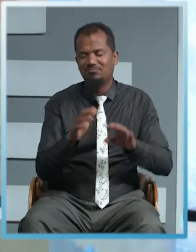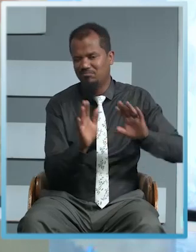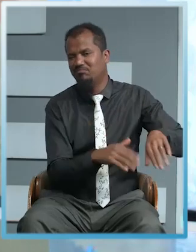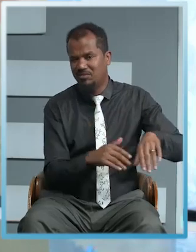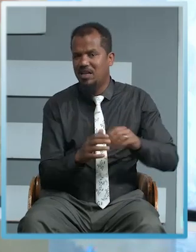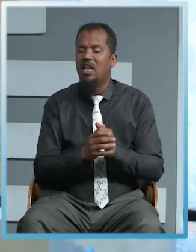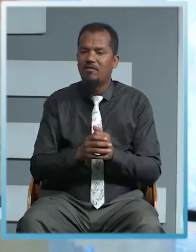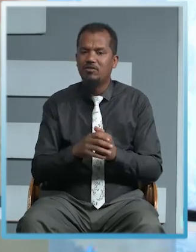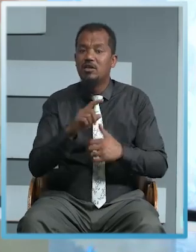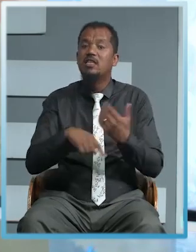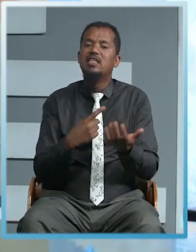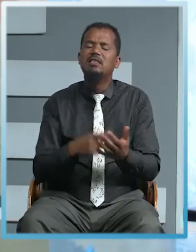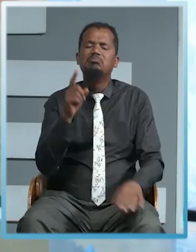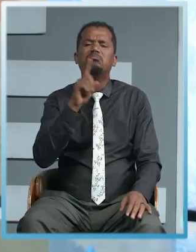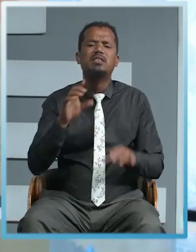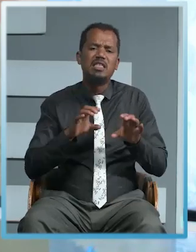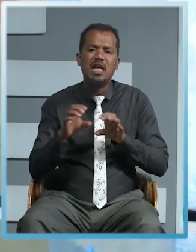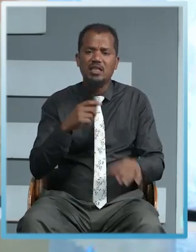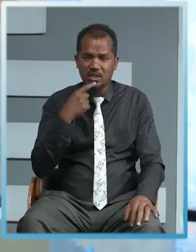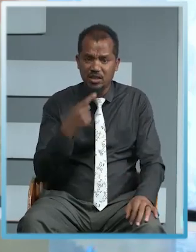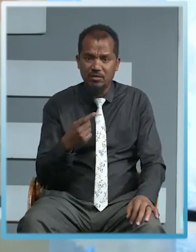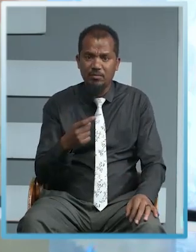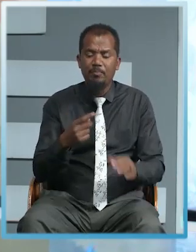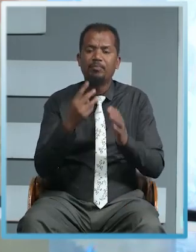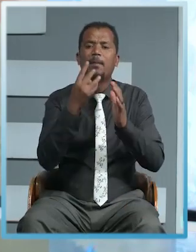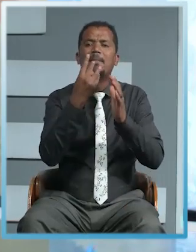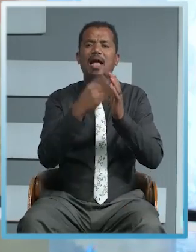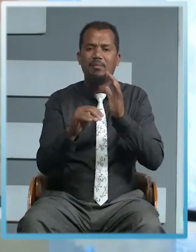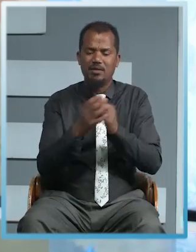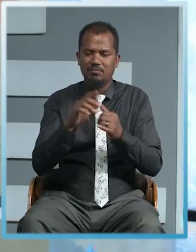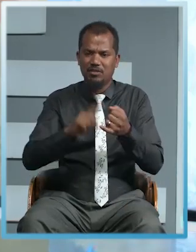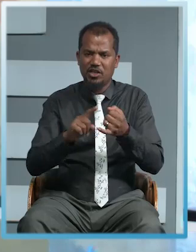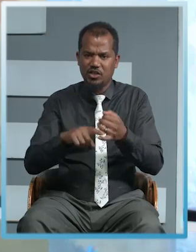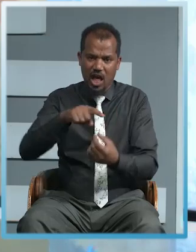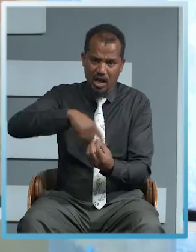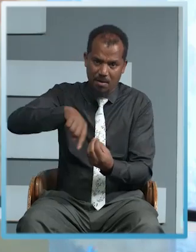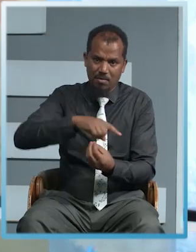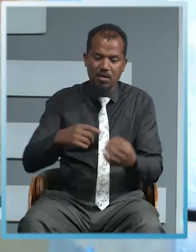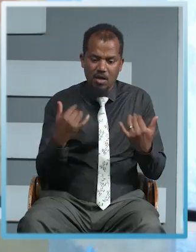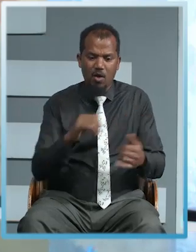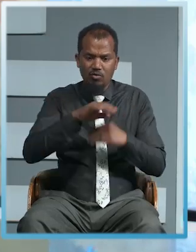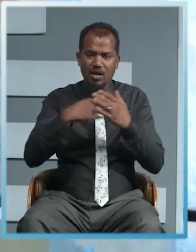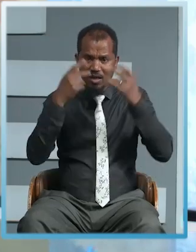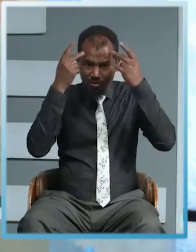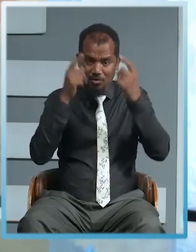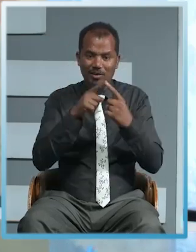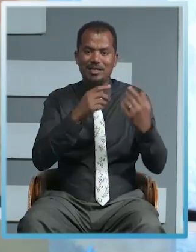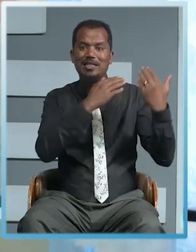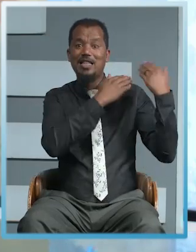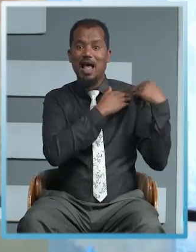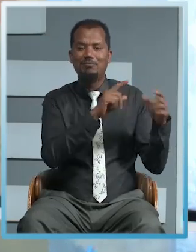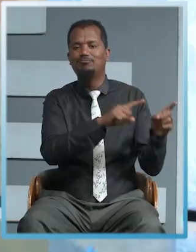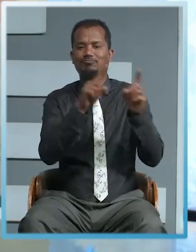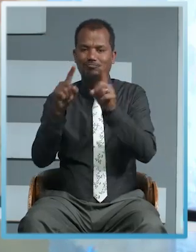ለለፋቸውና ማለት ነው። ስለዚህ ምን እናድርግ ስንል መጋቢት መጨረሻ አካባቢ የአሁኑ ጠቅላይ ሚኒስትር ወደ ስልጣን